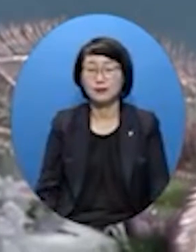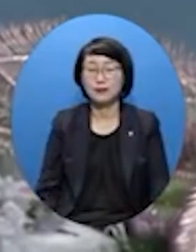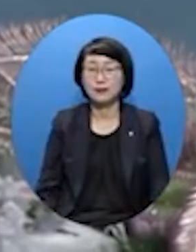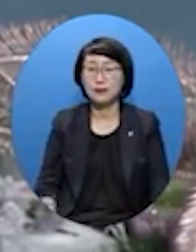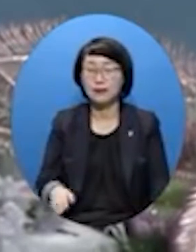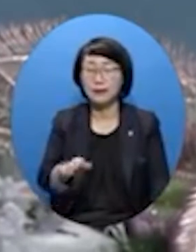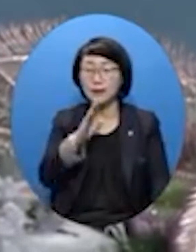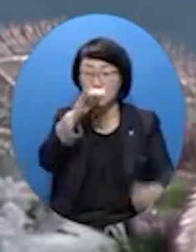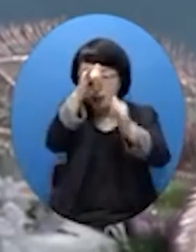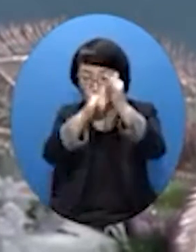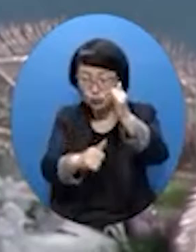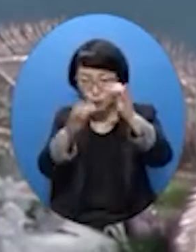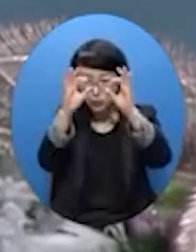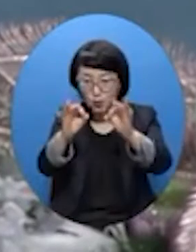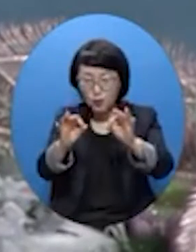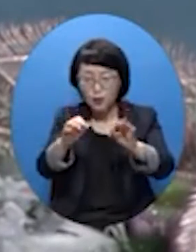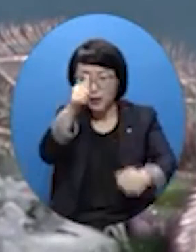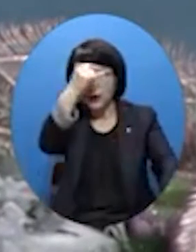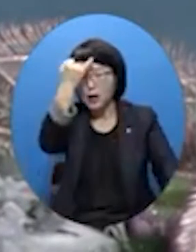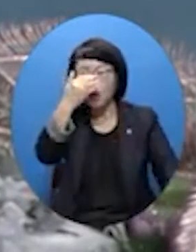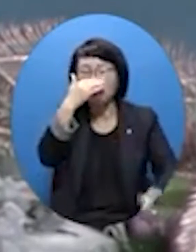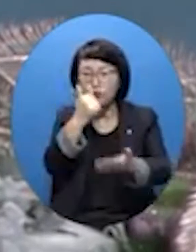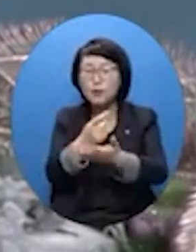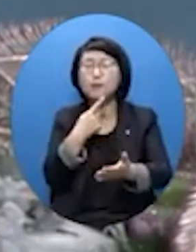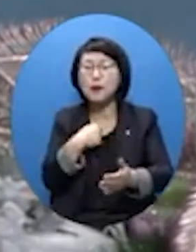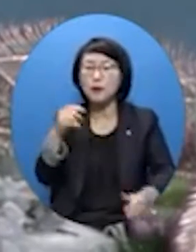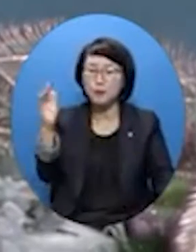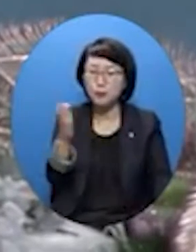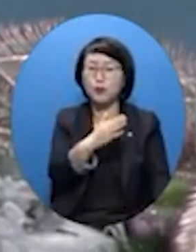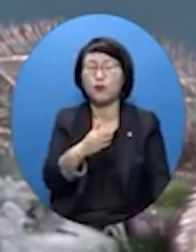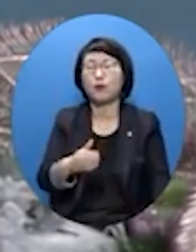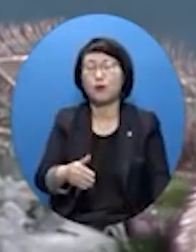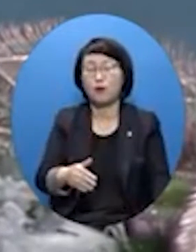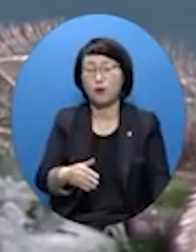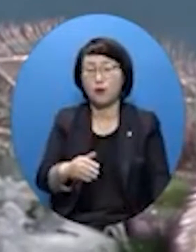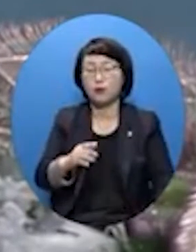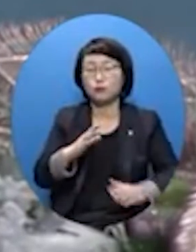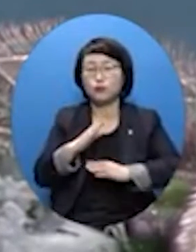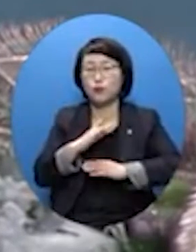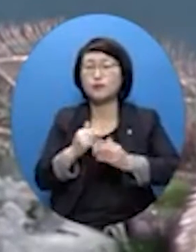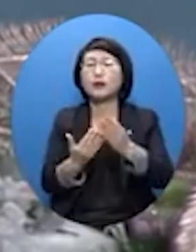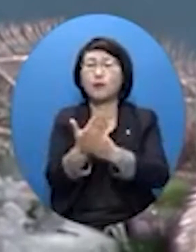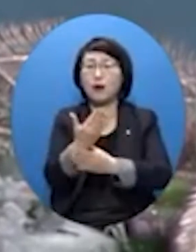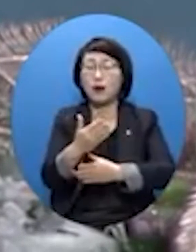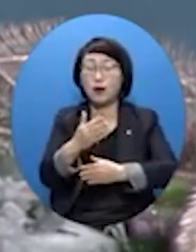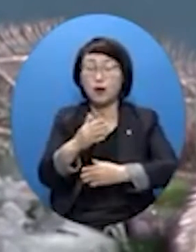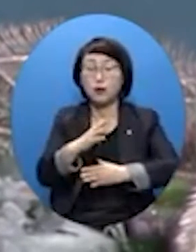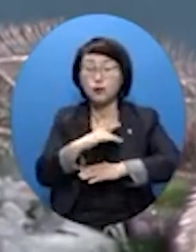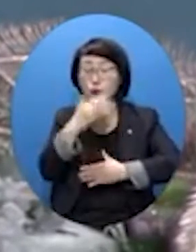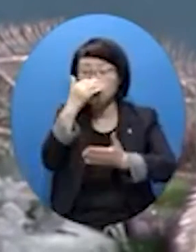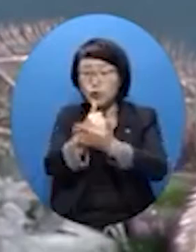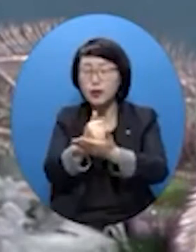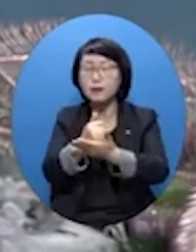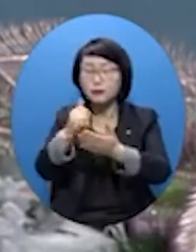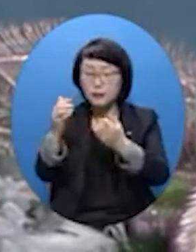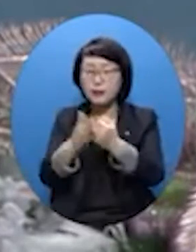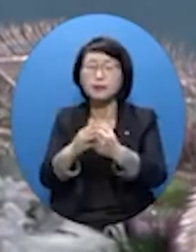인류의 조상 아담과 하와가 죄를 짓고 난 다음 두려움이 들어왔습니다. 두려움은 죄의 결과로 생겨난